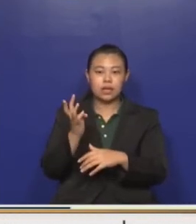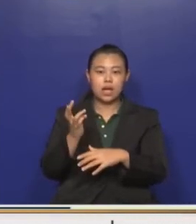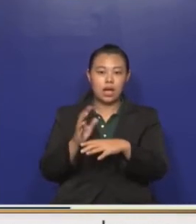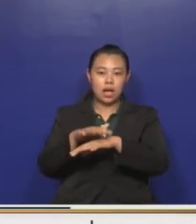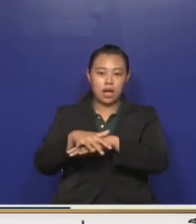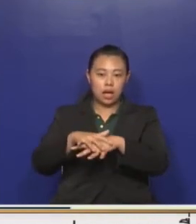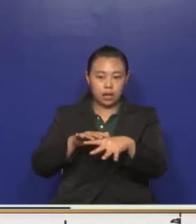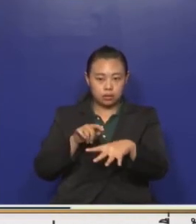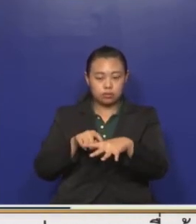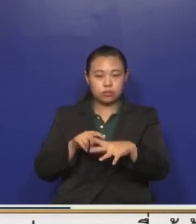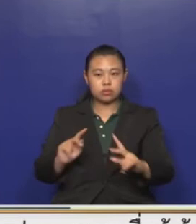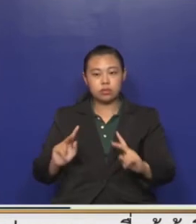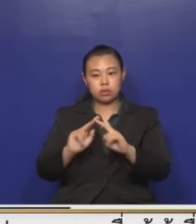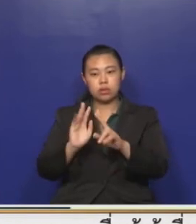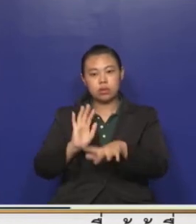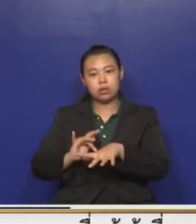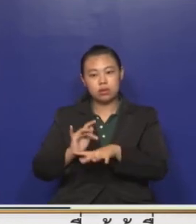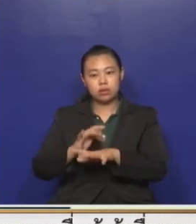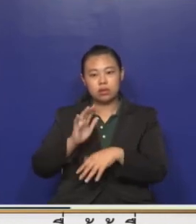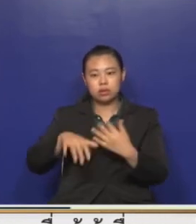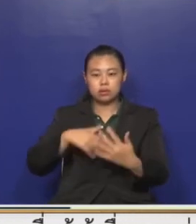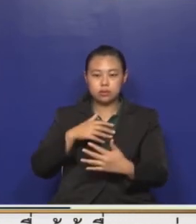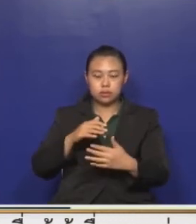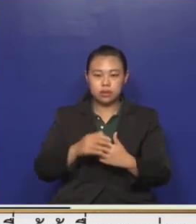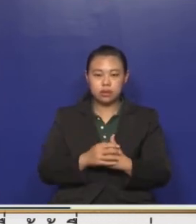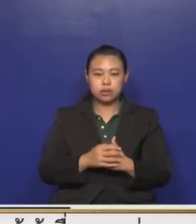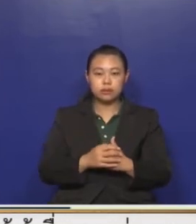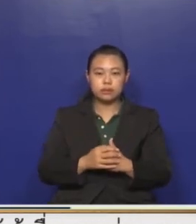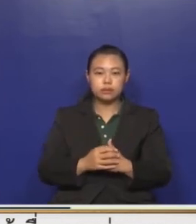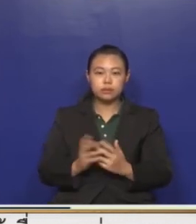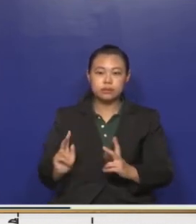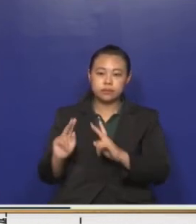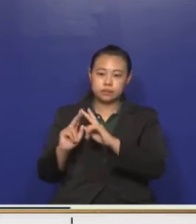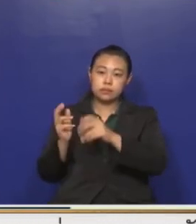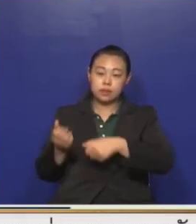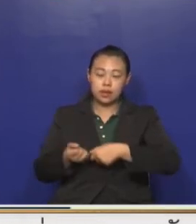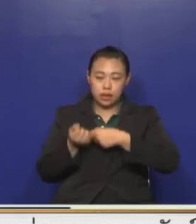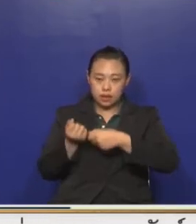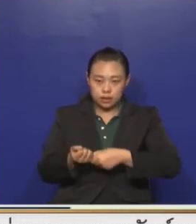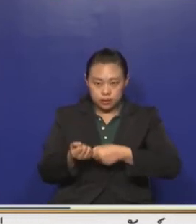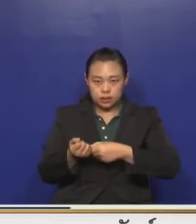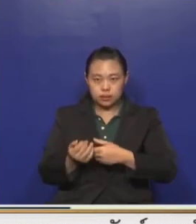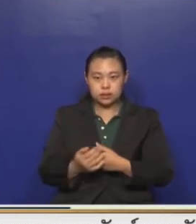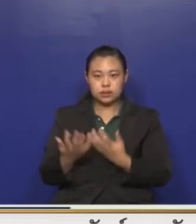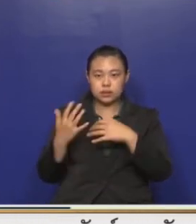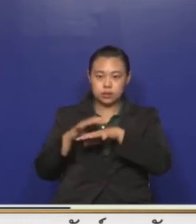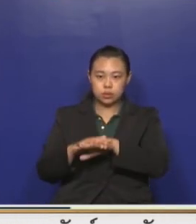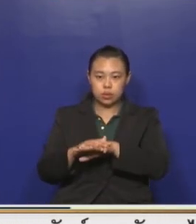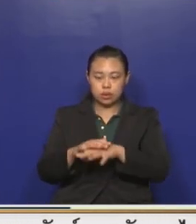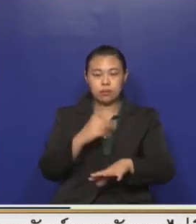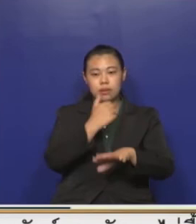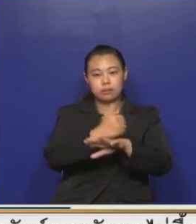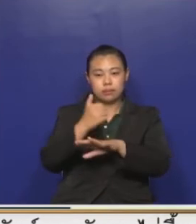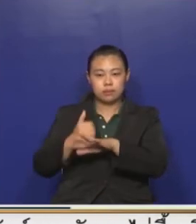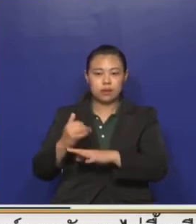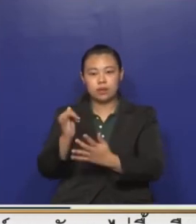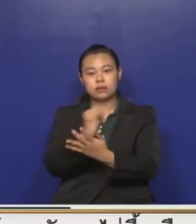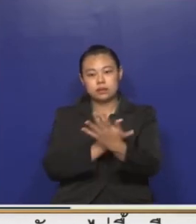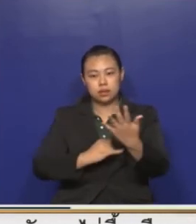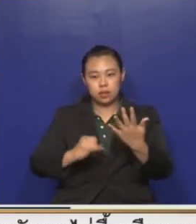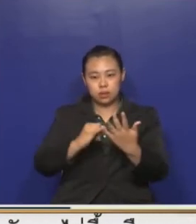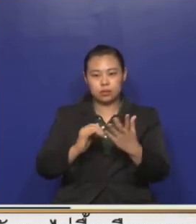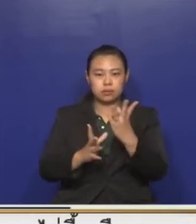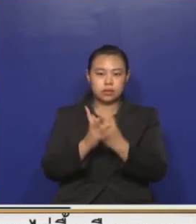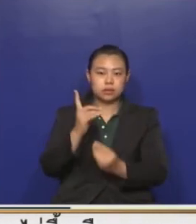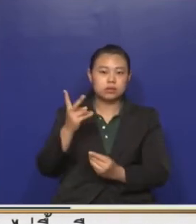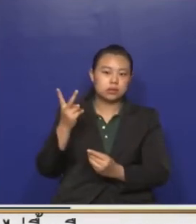ยกระสว แซft Paltier Korn Thai และส่วัร้มก็ได้ประสานงานไปยกระสงเศษและผู้ว statistical ทุจัหวัสเม 2